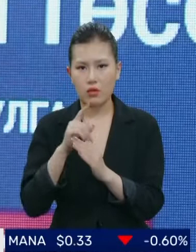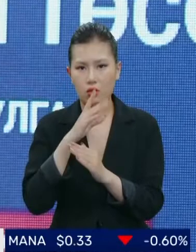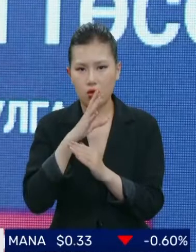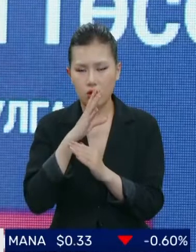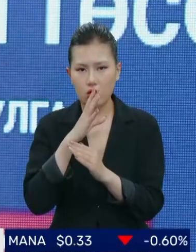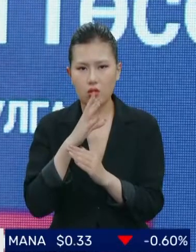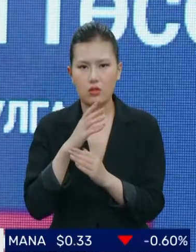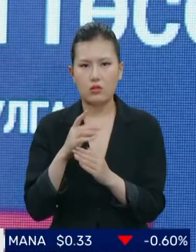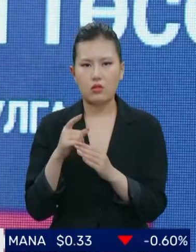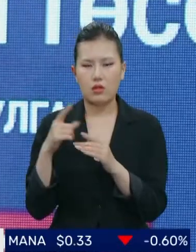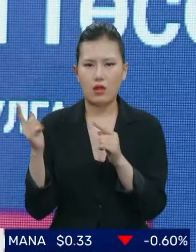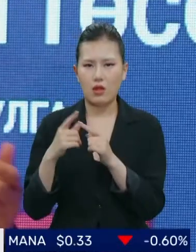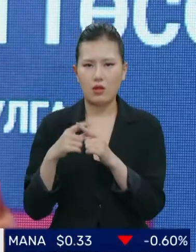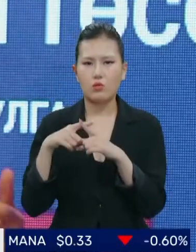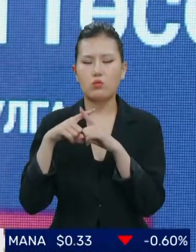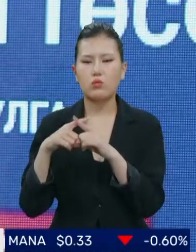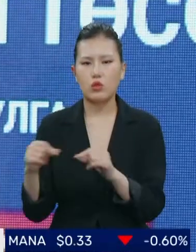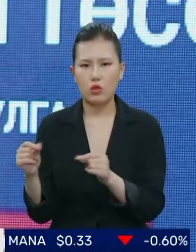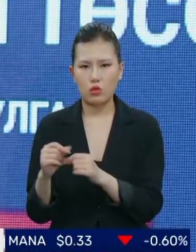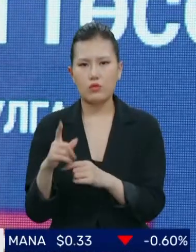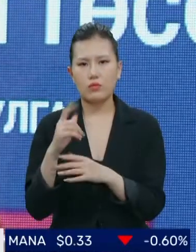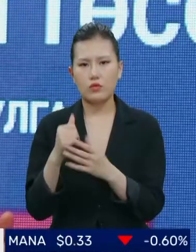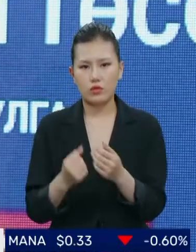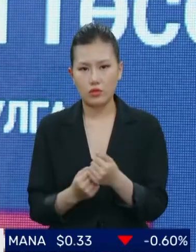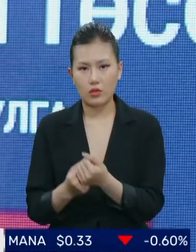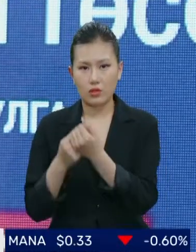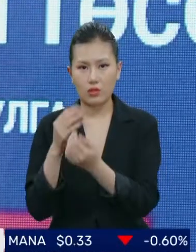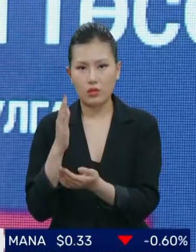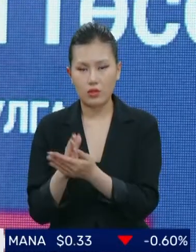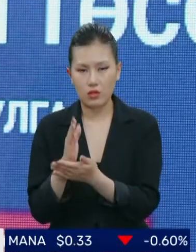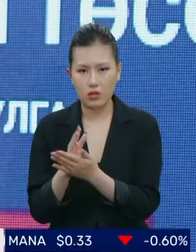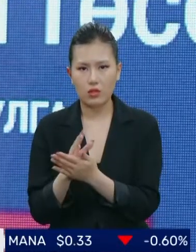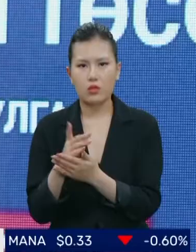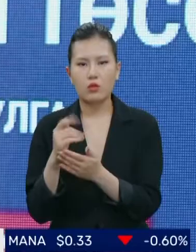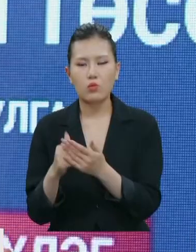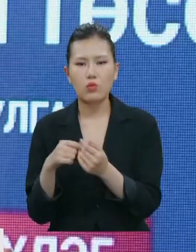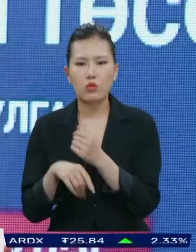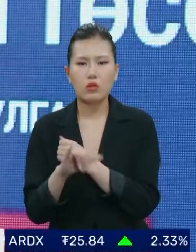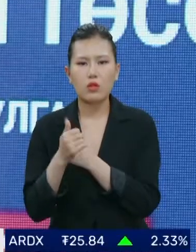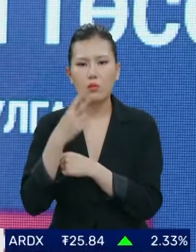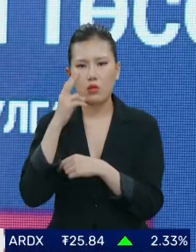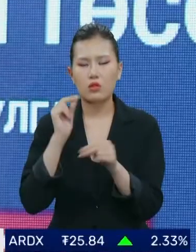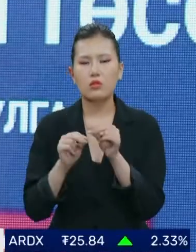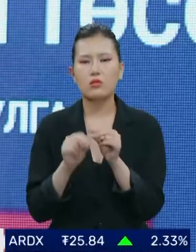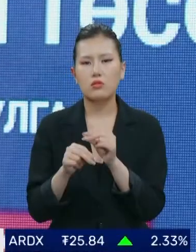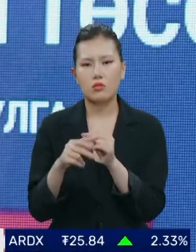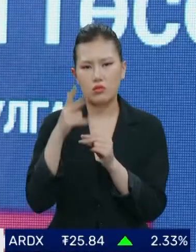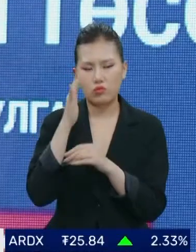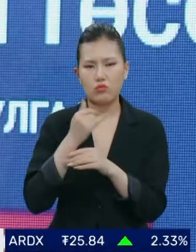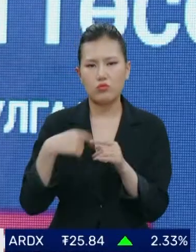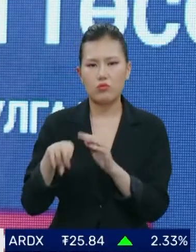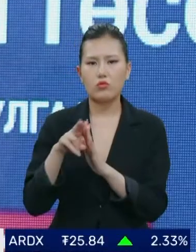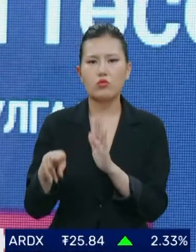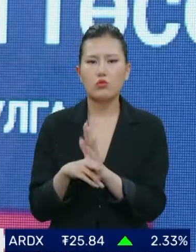шалгуур тавьдаг болоод яг нэг санхүүжилт мөнгө нь олж ирэх мөнгөний одоо их усрийн шалгуур ийм механизм бол олон улсын чиг хандлага өөрөө